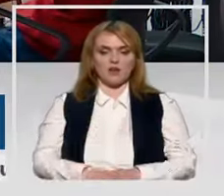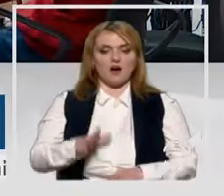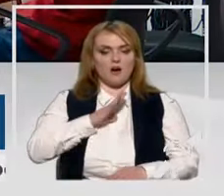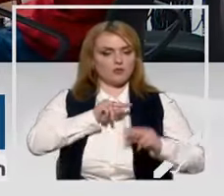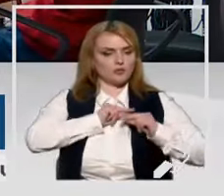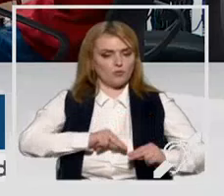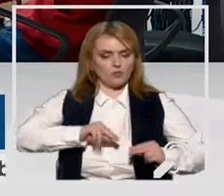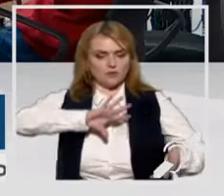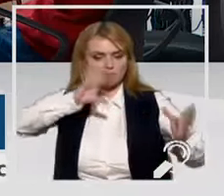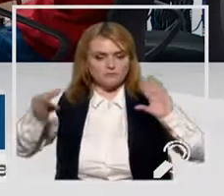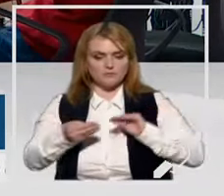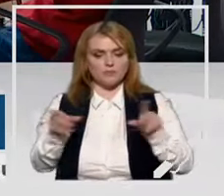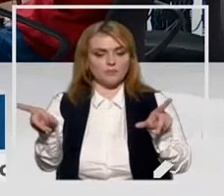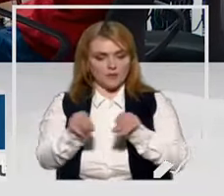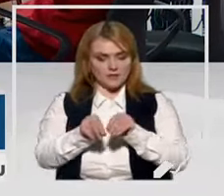zic,